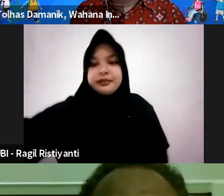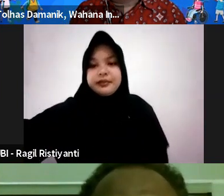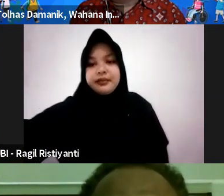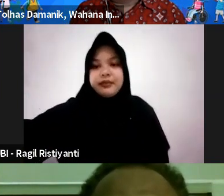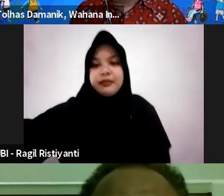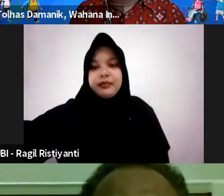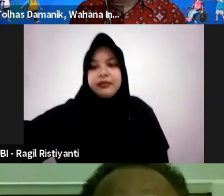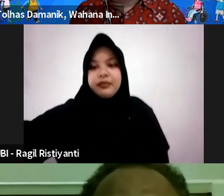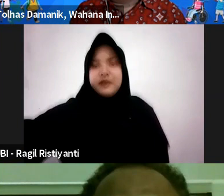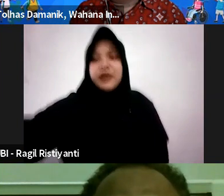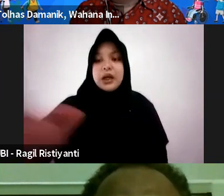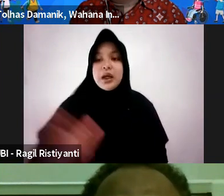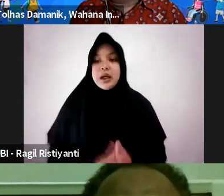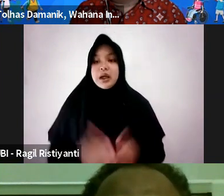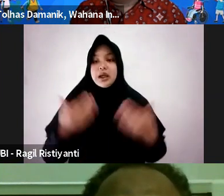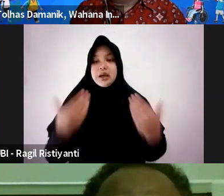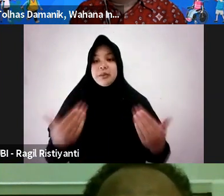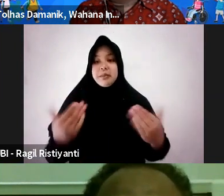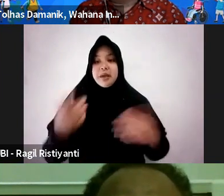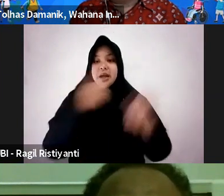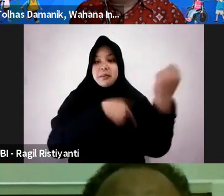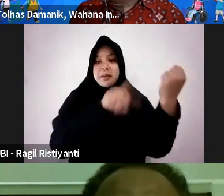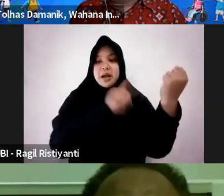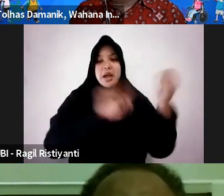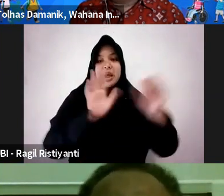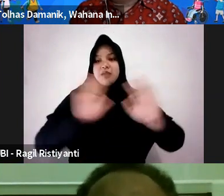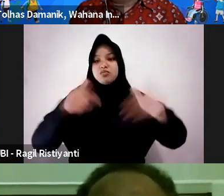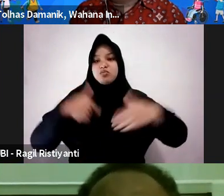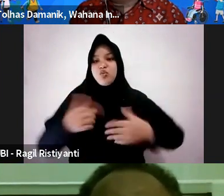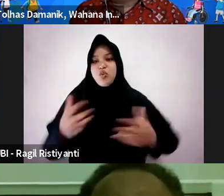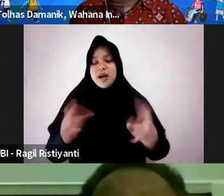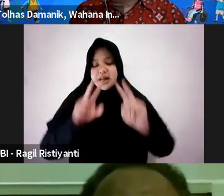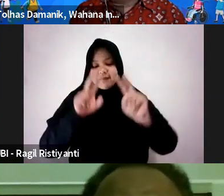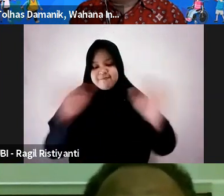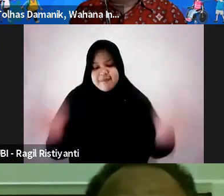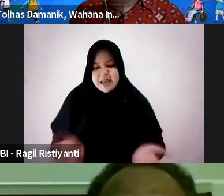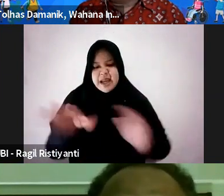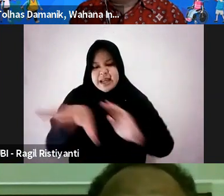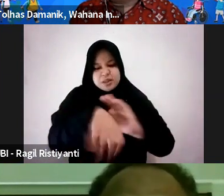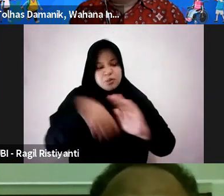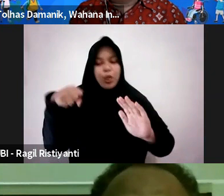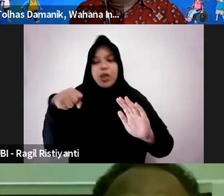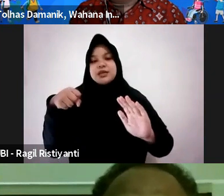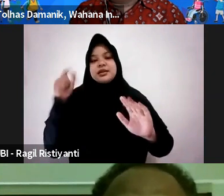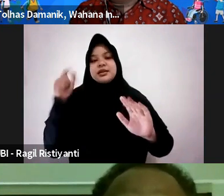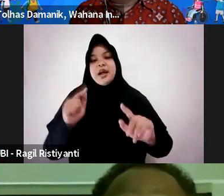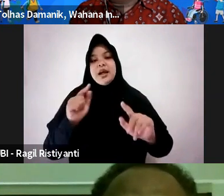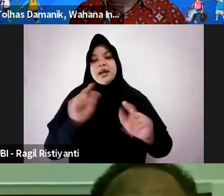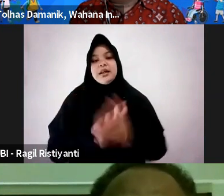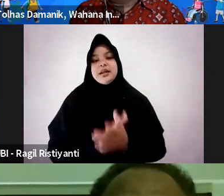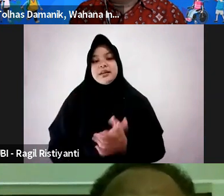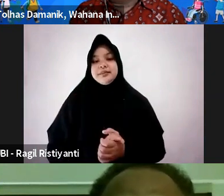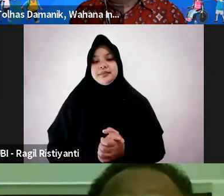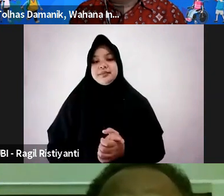itu bagaimana pemberdayaan bukan eksploitasi itu yang saya betul-betul renungkan juga gitu Karena kan apa